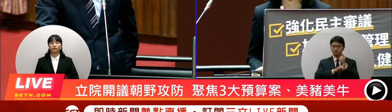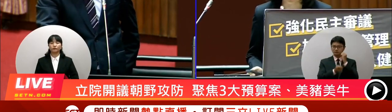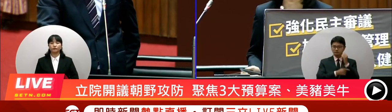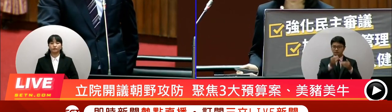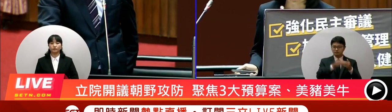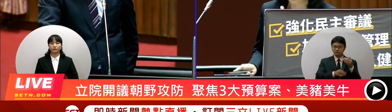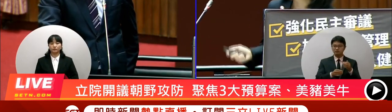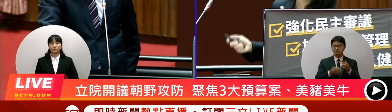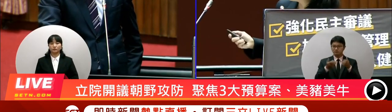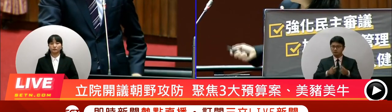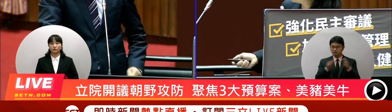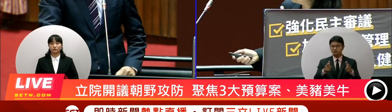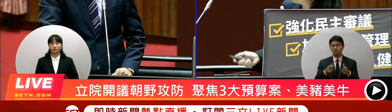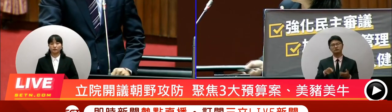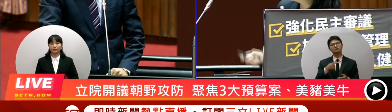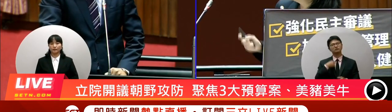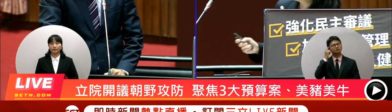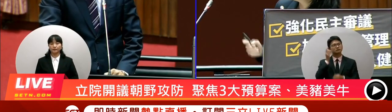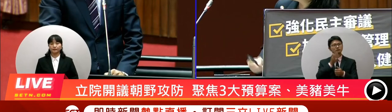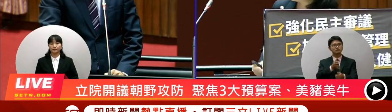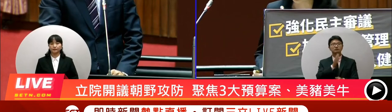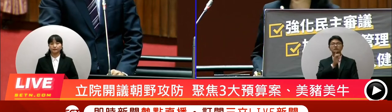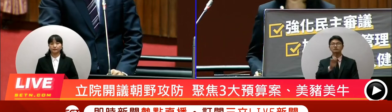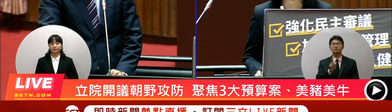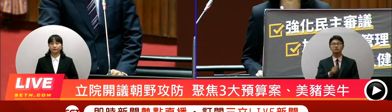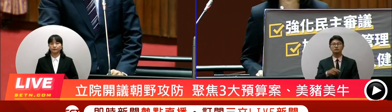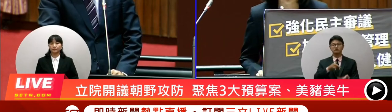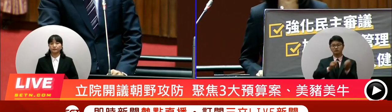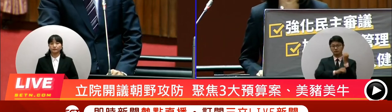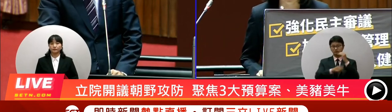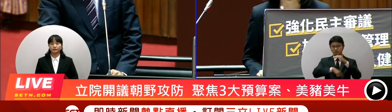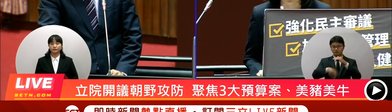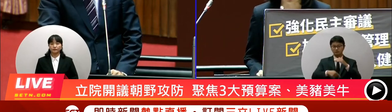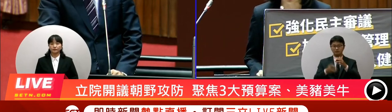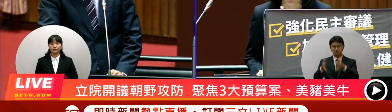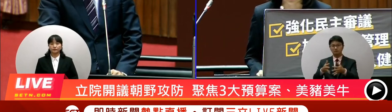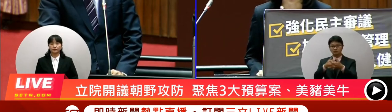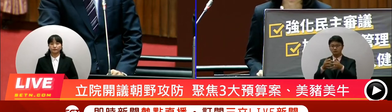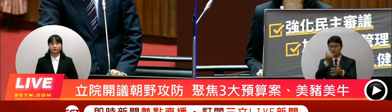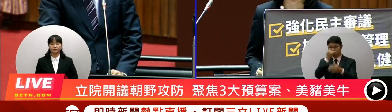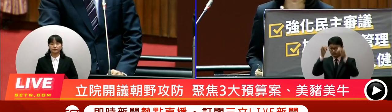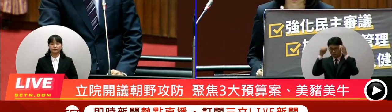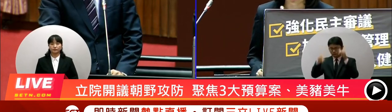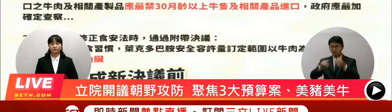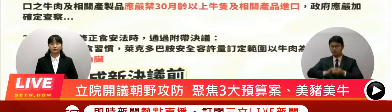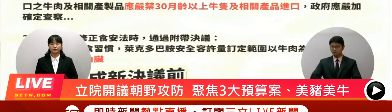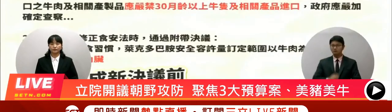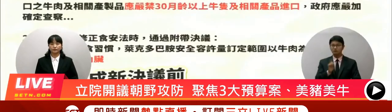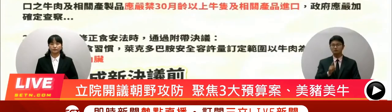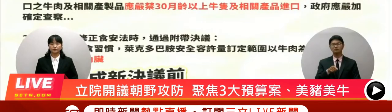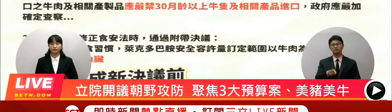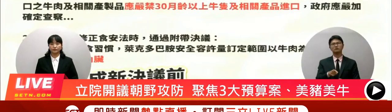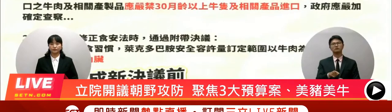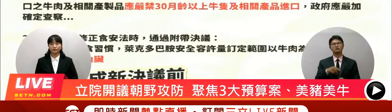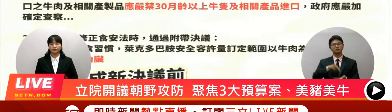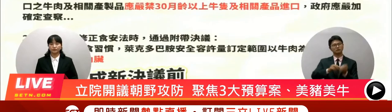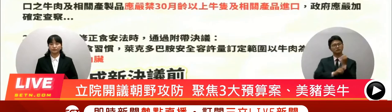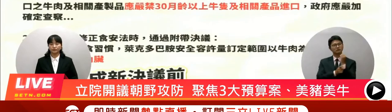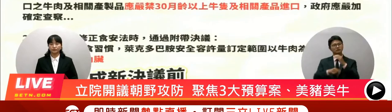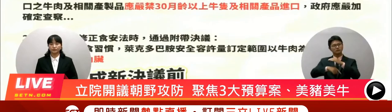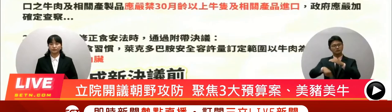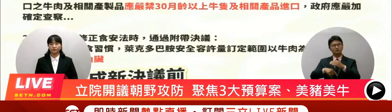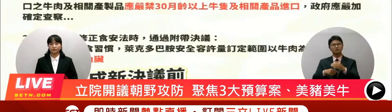针对经贸。那同时，我们也想提到的是，在立法院过去这个美猪美牛相关的决议，其实也载明了说，应该要经过立法院